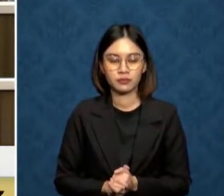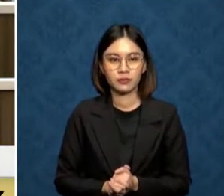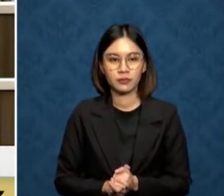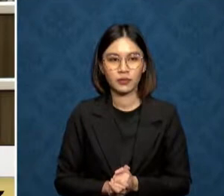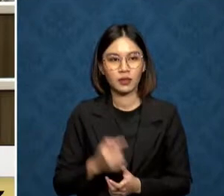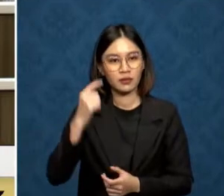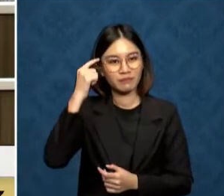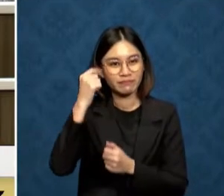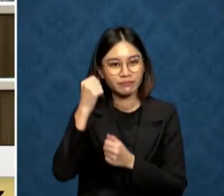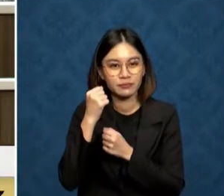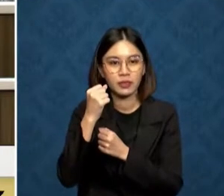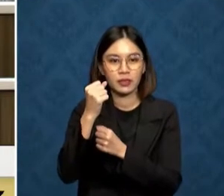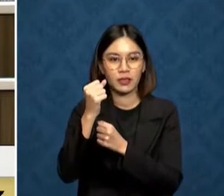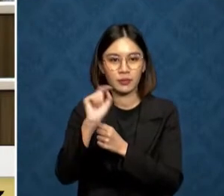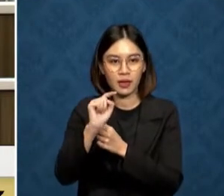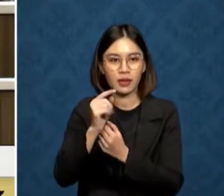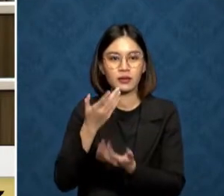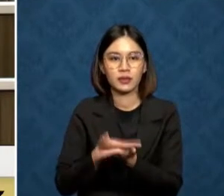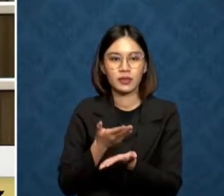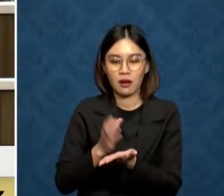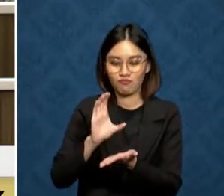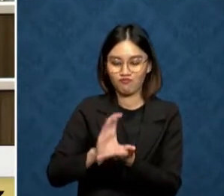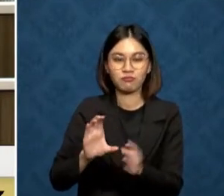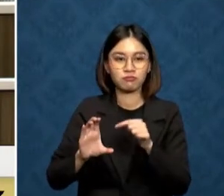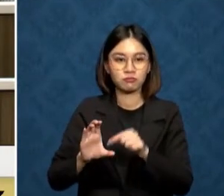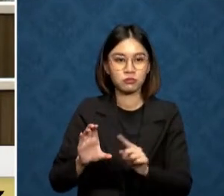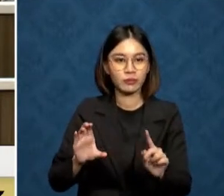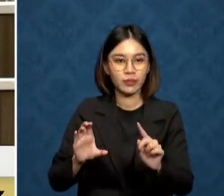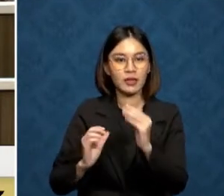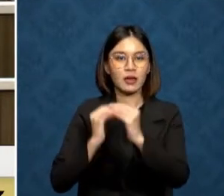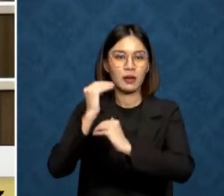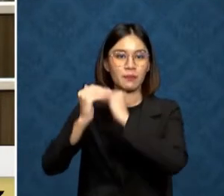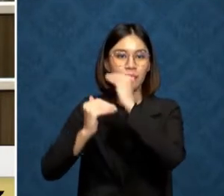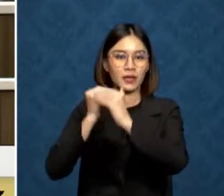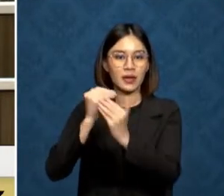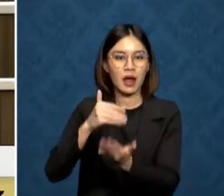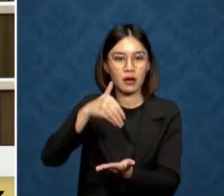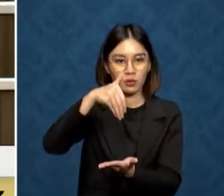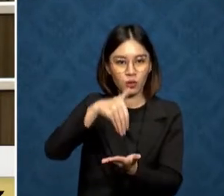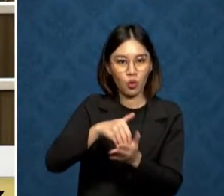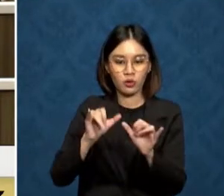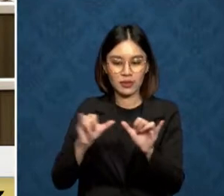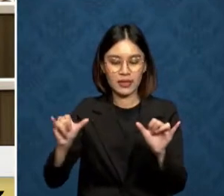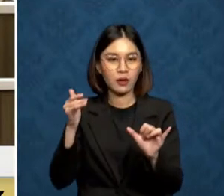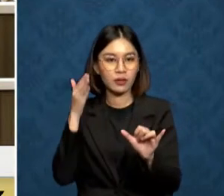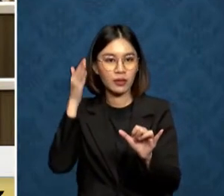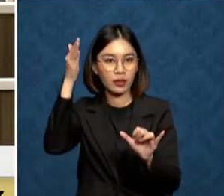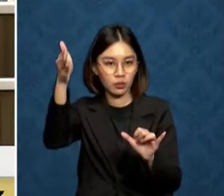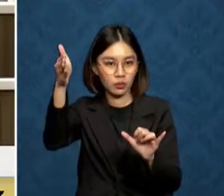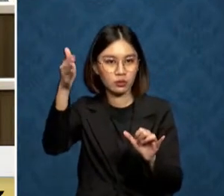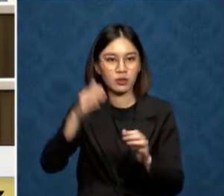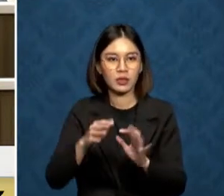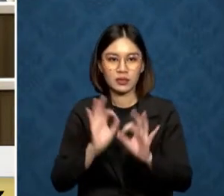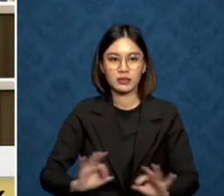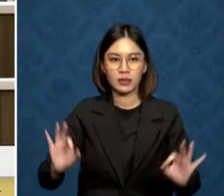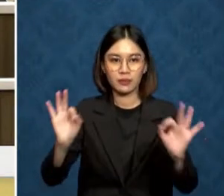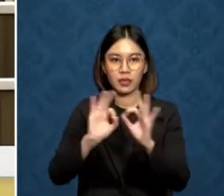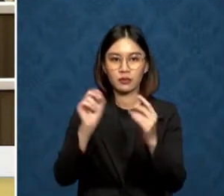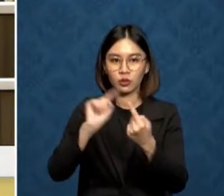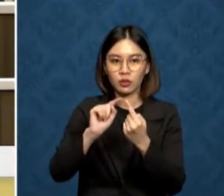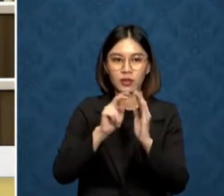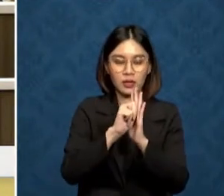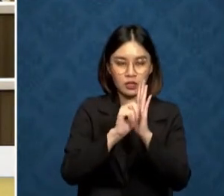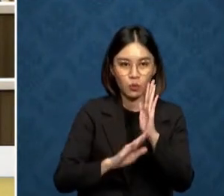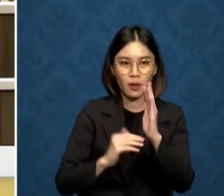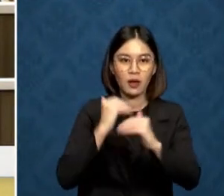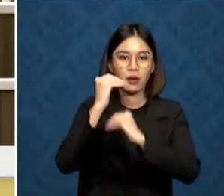เราจะพยายามใช้งุปปมาณนี้ต่อยอดในระยะกลางและระยะยาวครับโยเฉพต gonnaโยบ